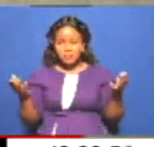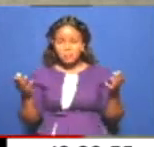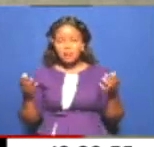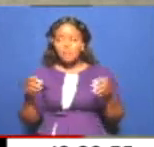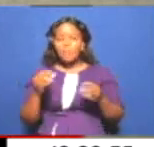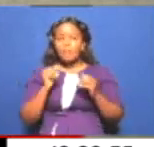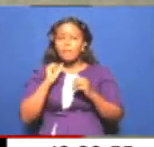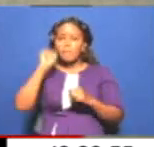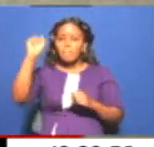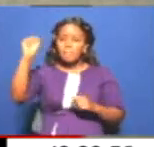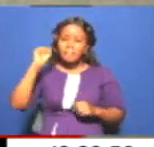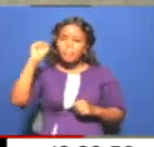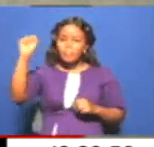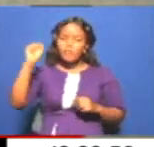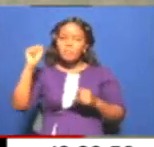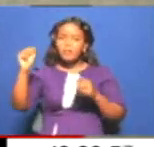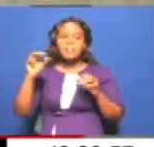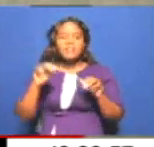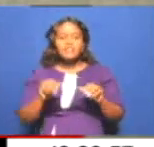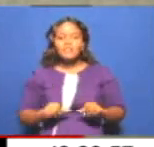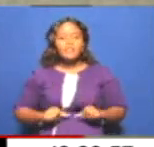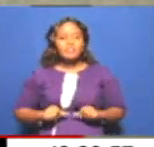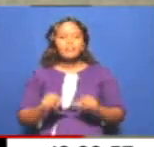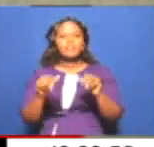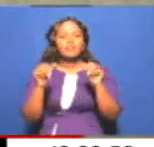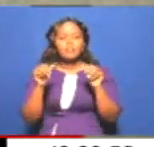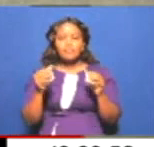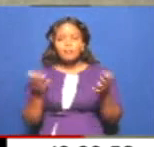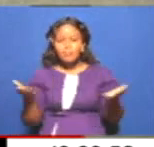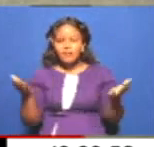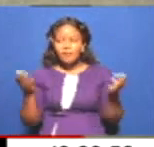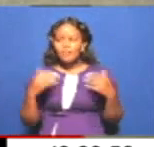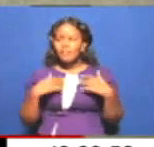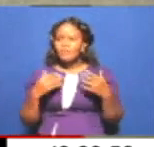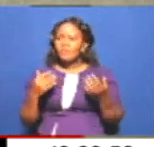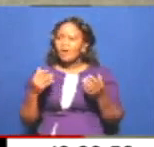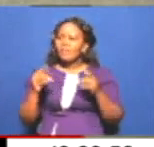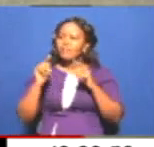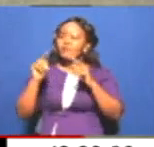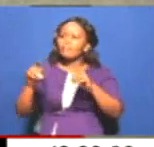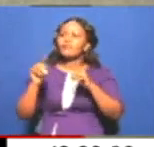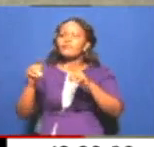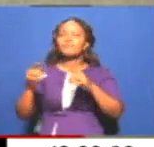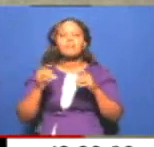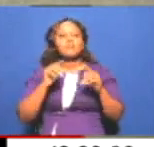siasa zinaendelea kitaratibu na siasa haichochei wananchi